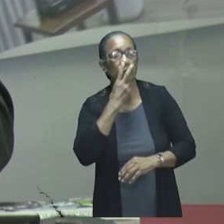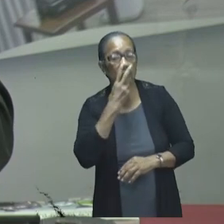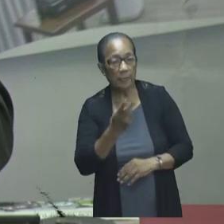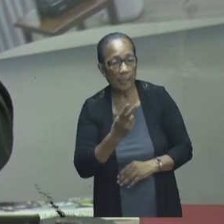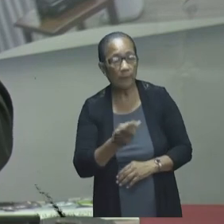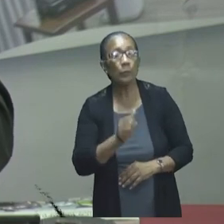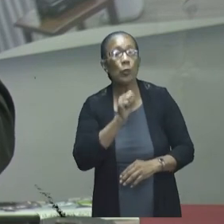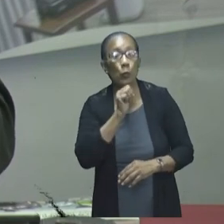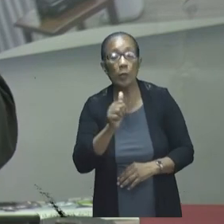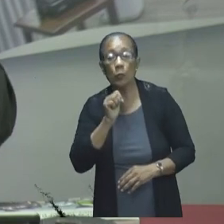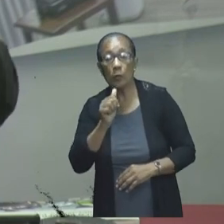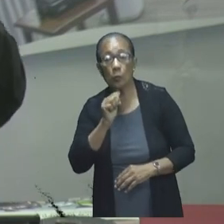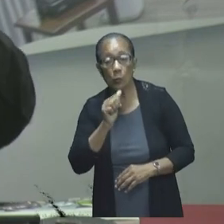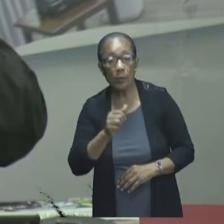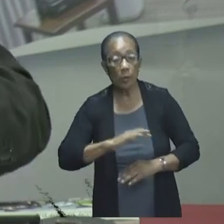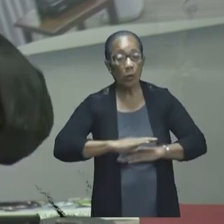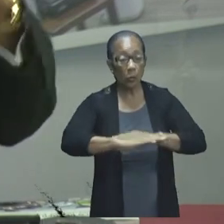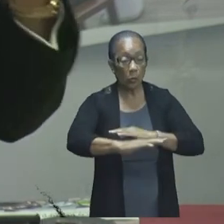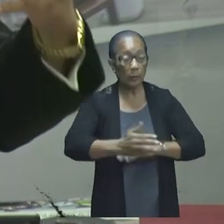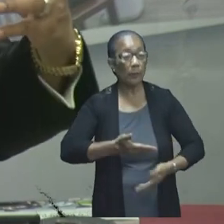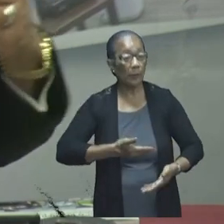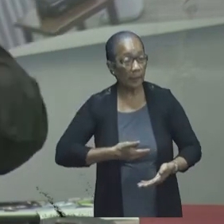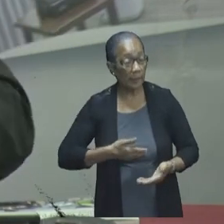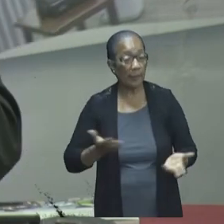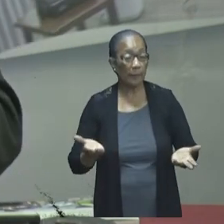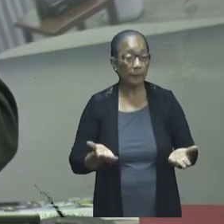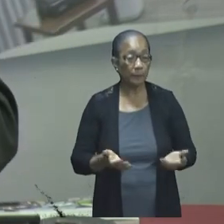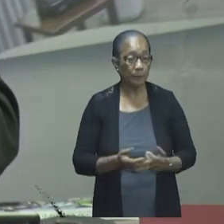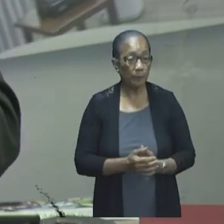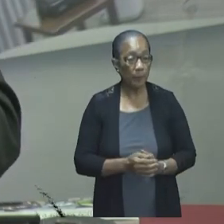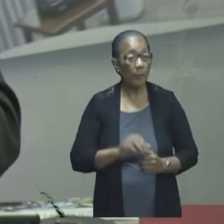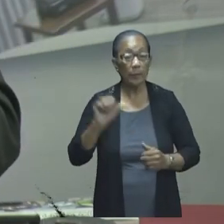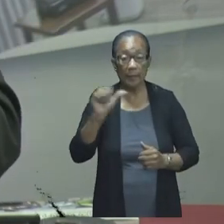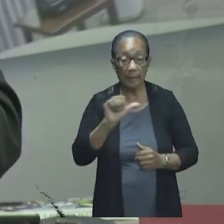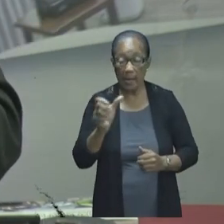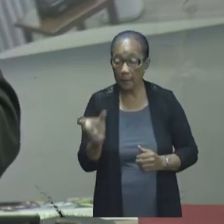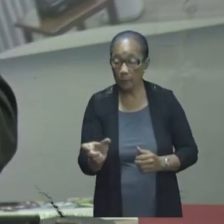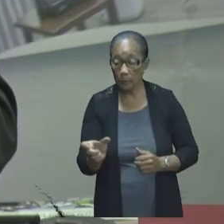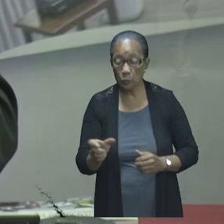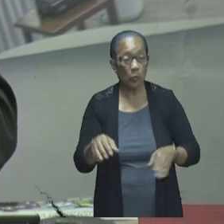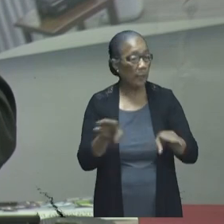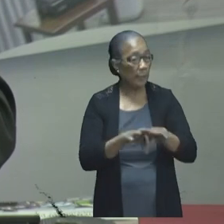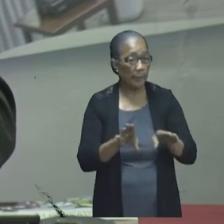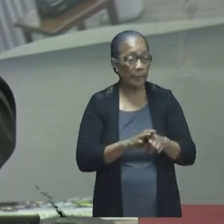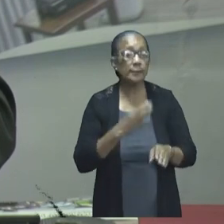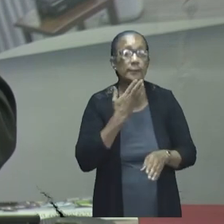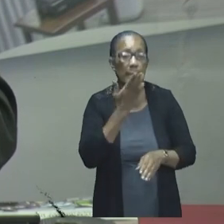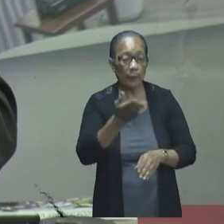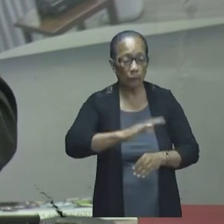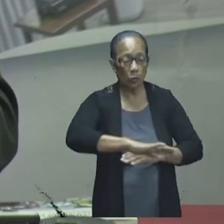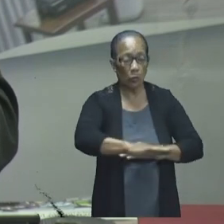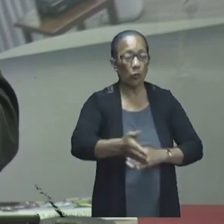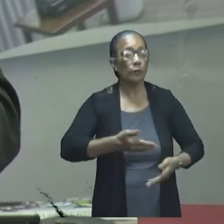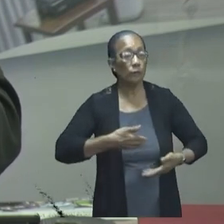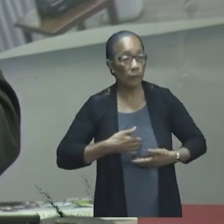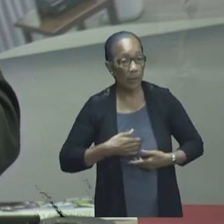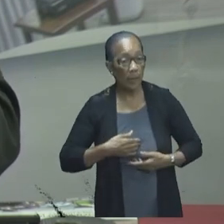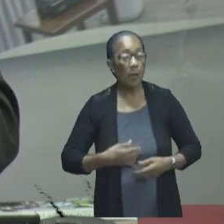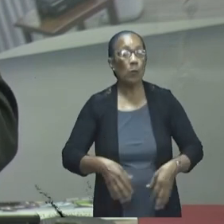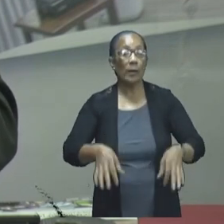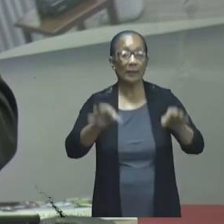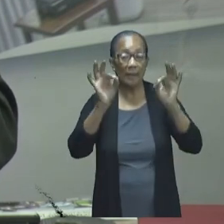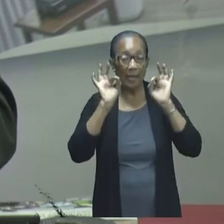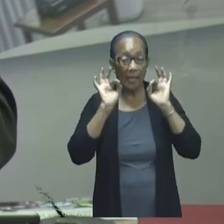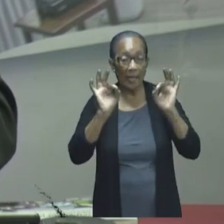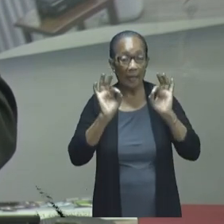dan kan het ook een niet meer dat iemand anders dat daarna gaat aanvragen maar nogmaals het seizoen wat serieuze aandacht geven we zijn een